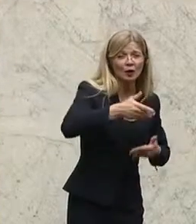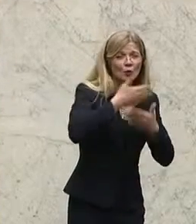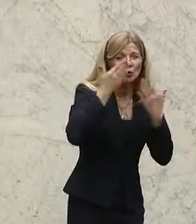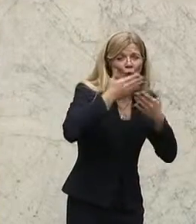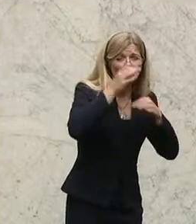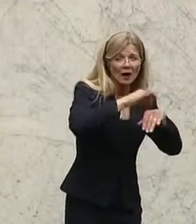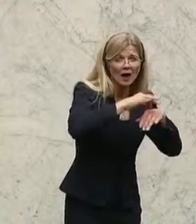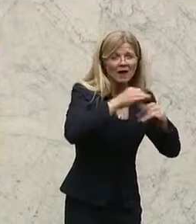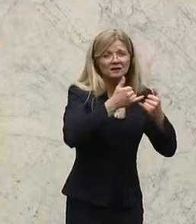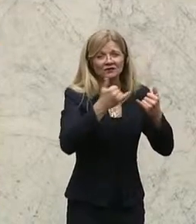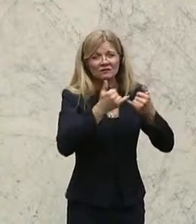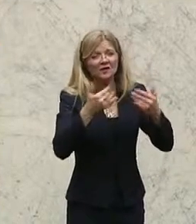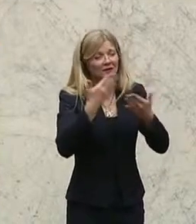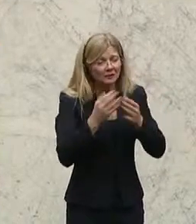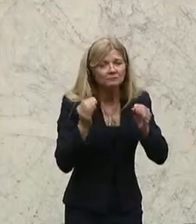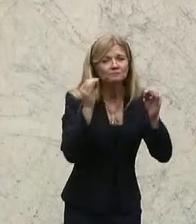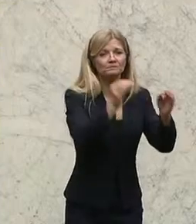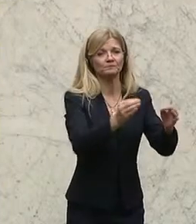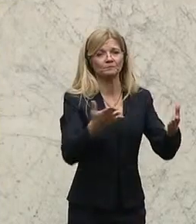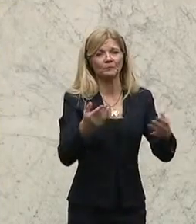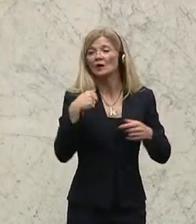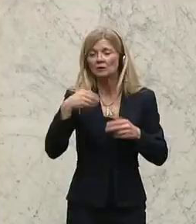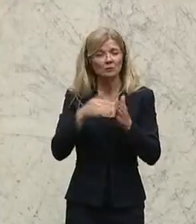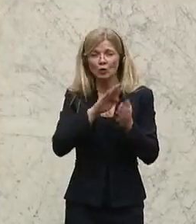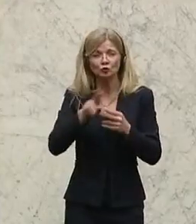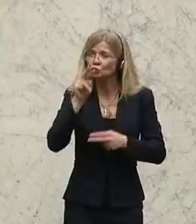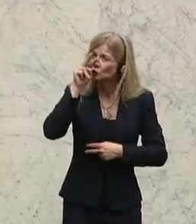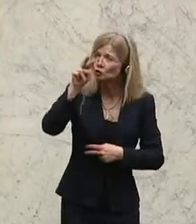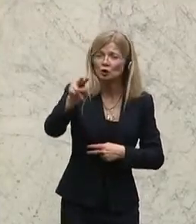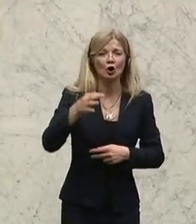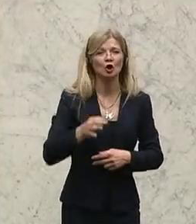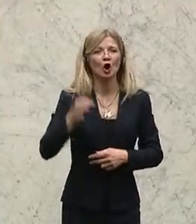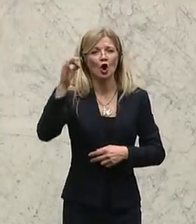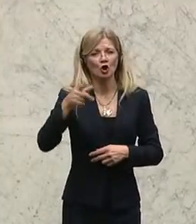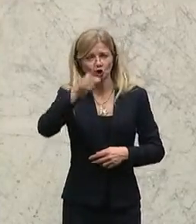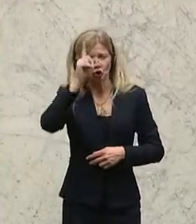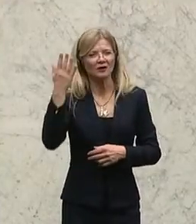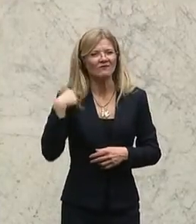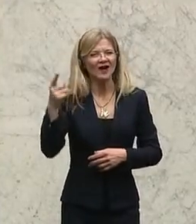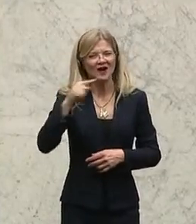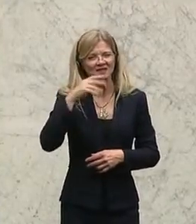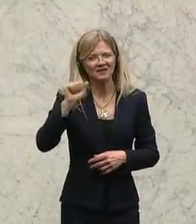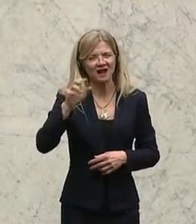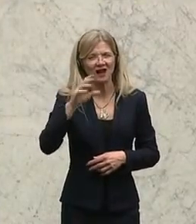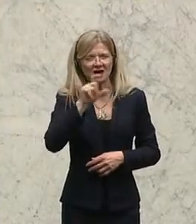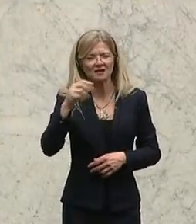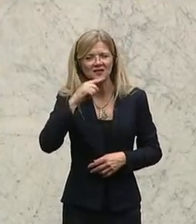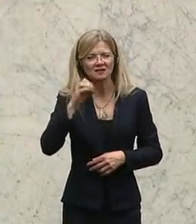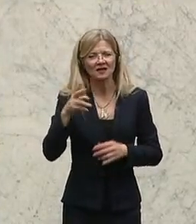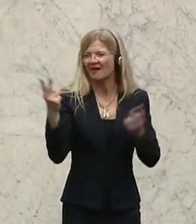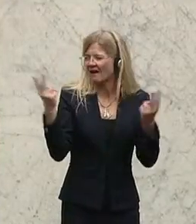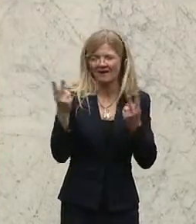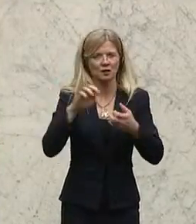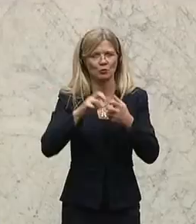schauen. Ostdeutschland, nach dem Mauerfall hatten die Ostdeutschen, speziell in Sachsen, ein ganz massives ähnliches Problem wie bei uns, weil die Ärzte sind geflüchtet. Die sind alle ab